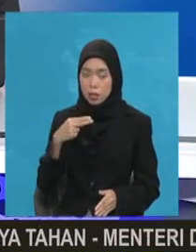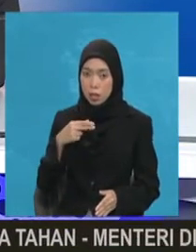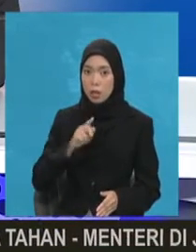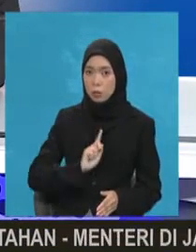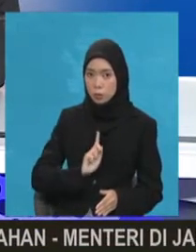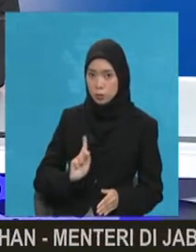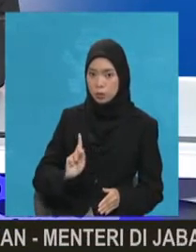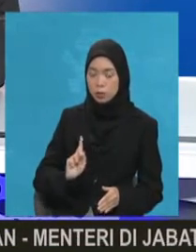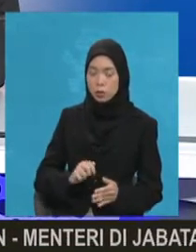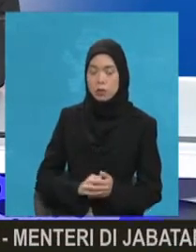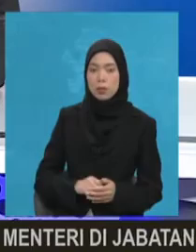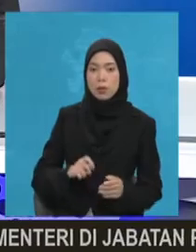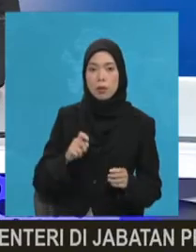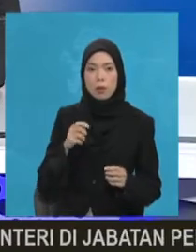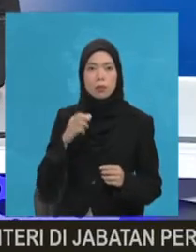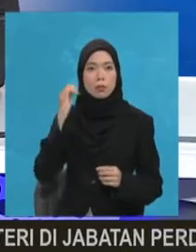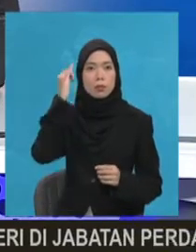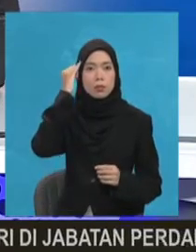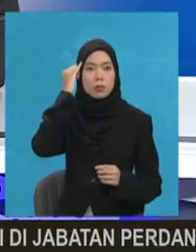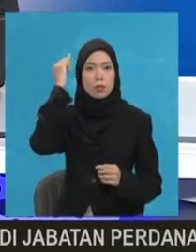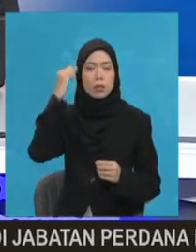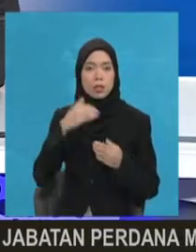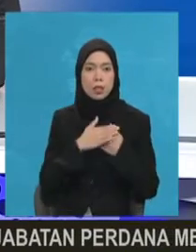umat Islam sepanjang zaman